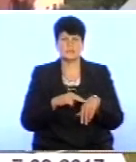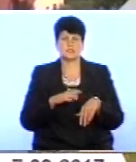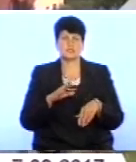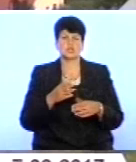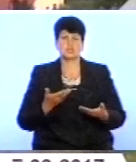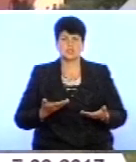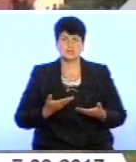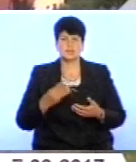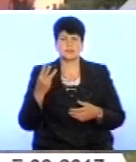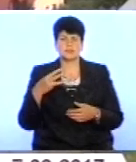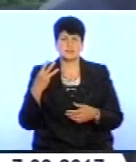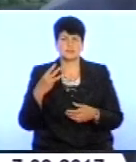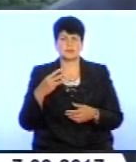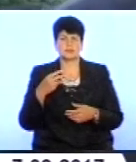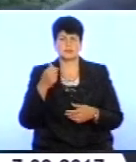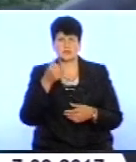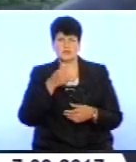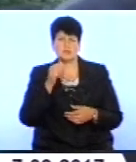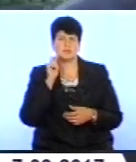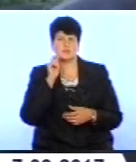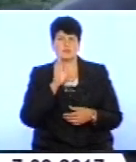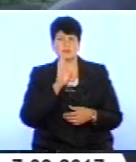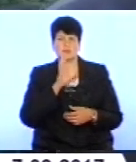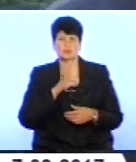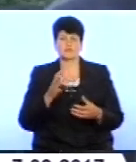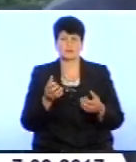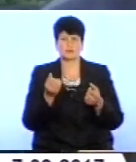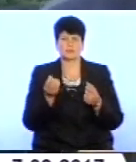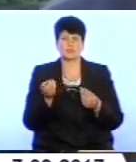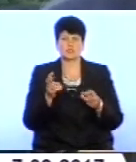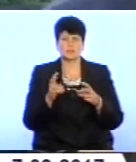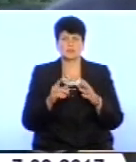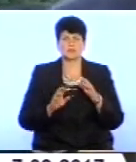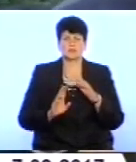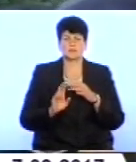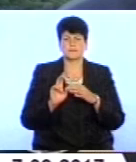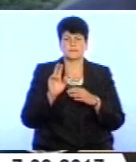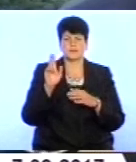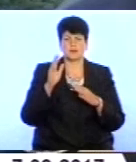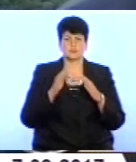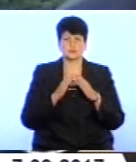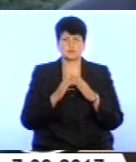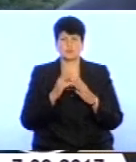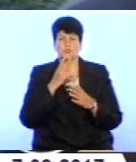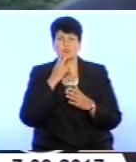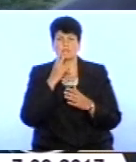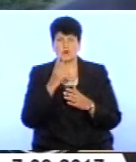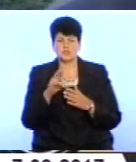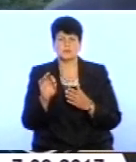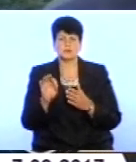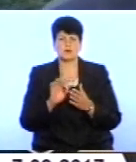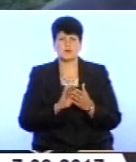32-річної тернополянки було врятовано. Прибувши за вказаною адресою, піднялися на горище будинку, там де побачили вже